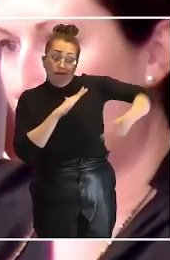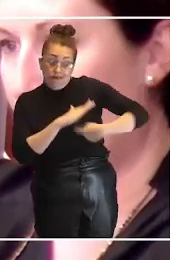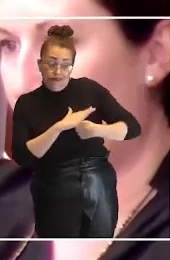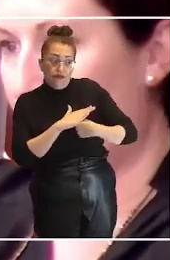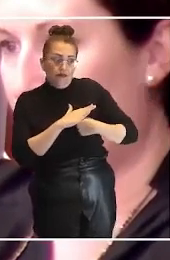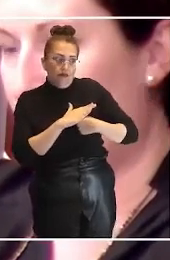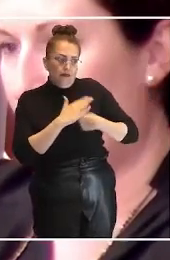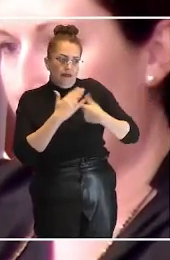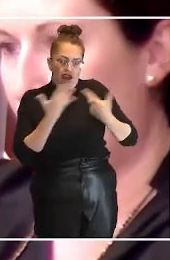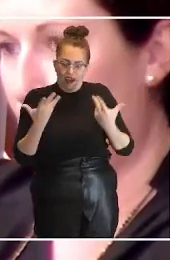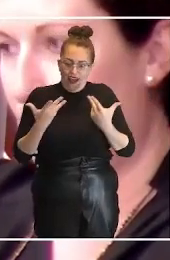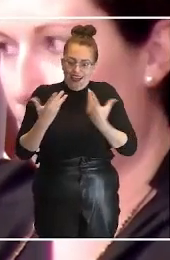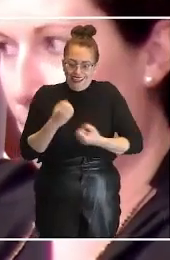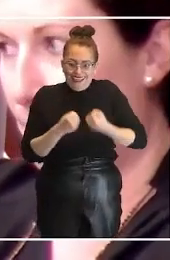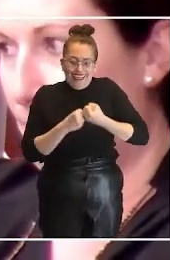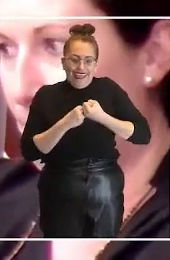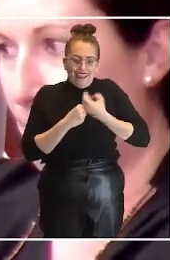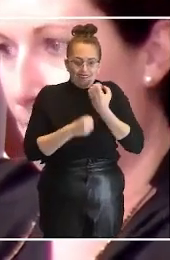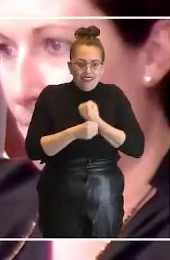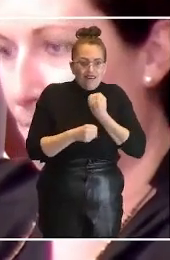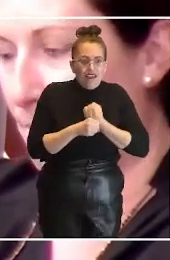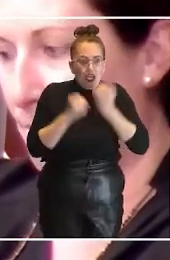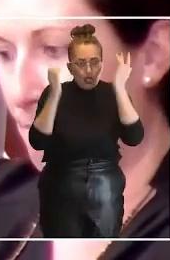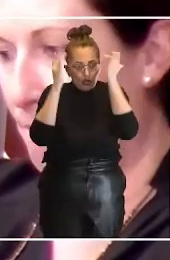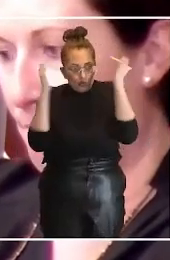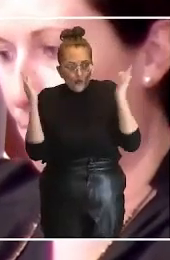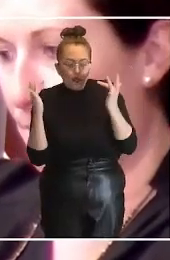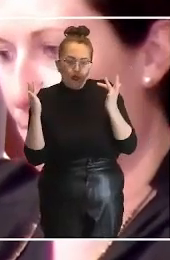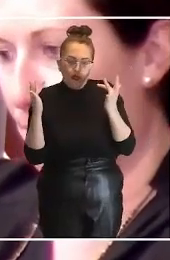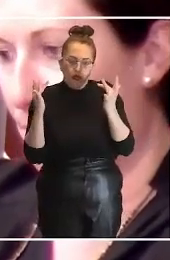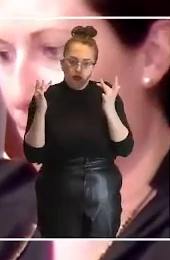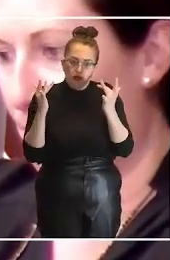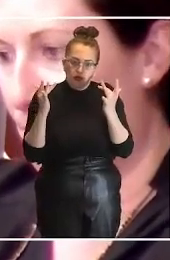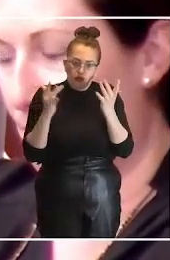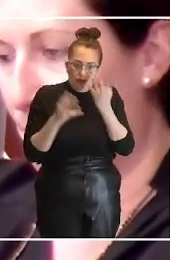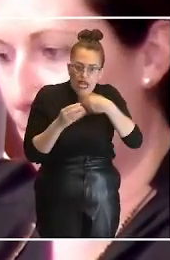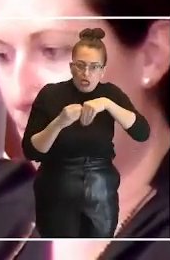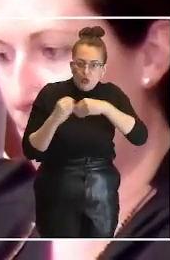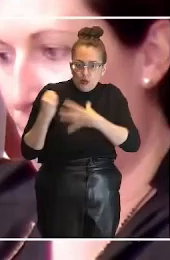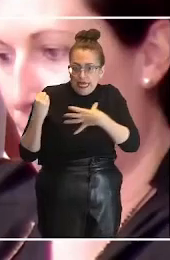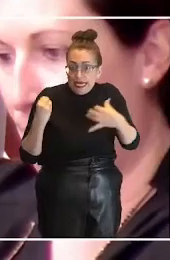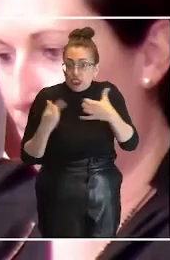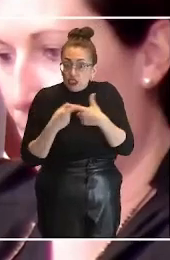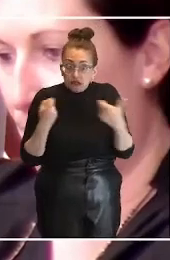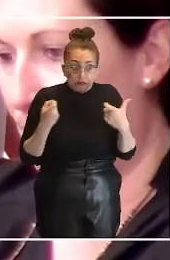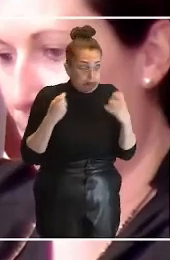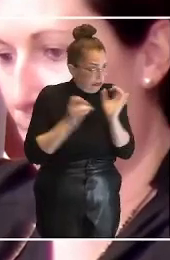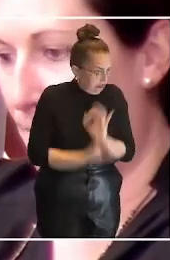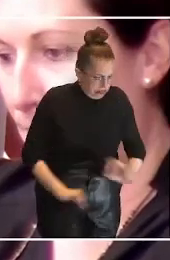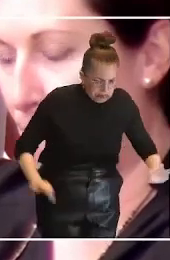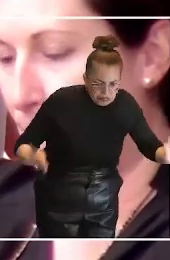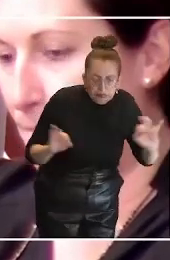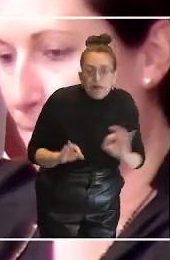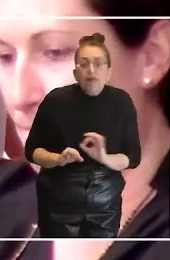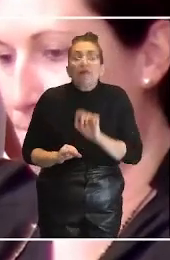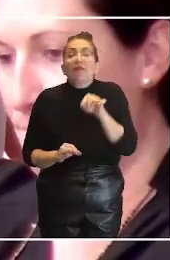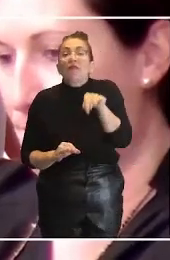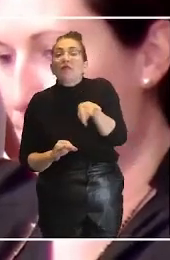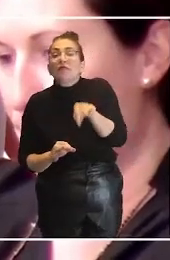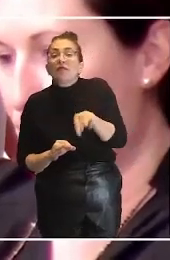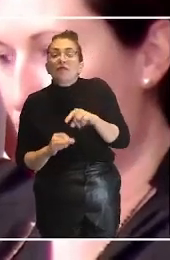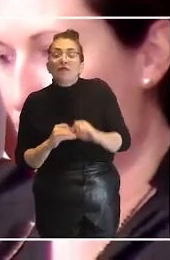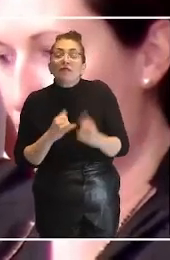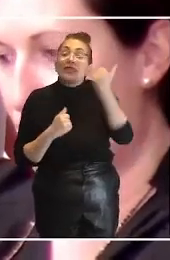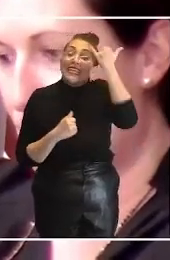notre territoire de culture et d'approches entrepreneuriales complémentaires des nôtres. Pas un mot sur le soutien aux acteurs de